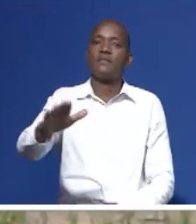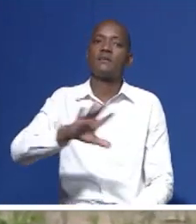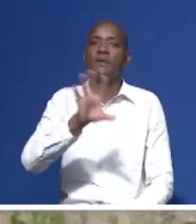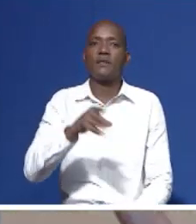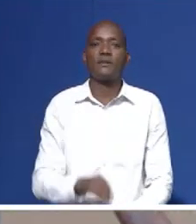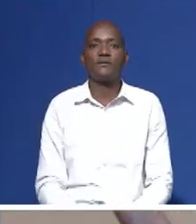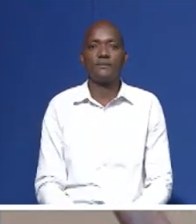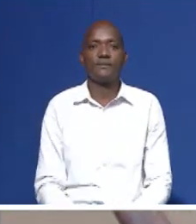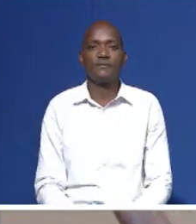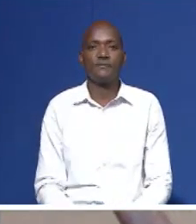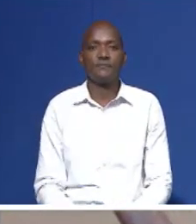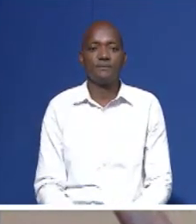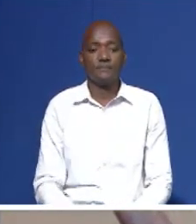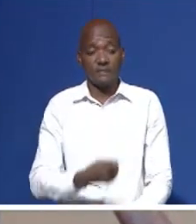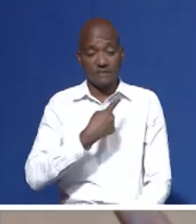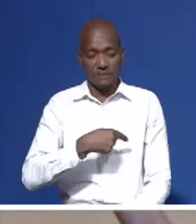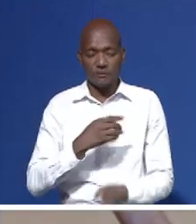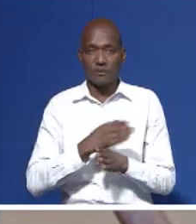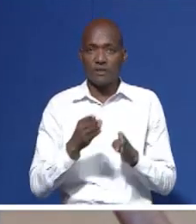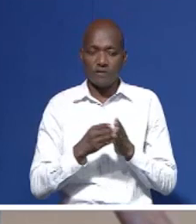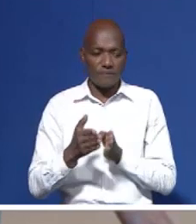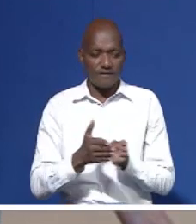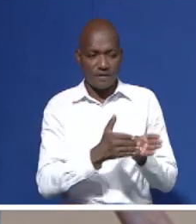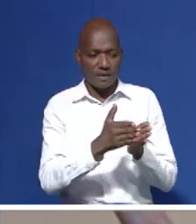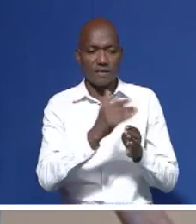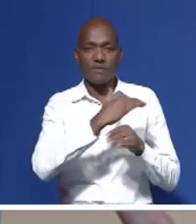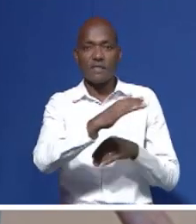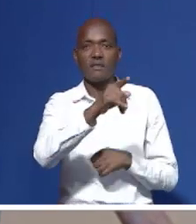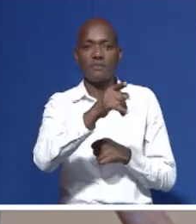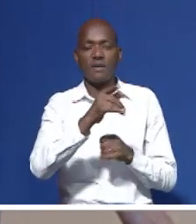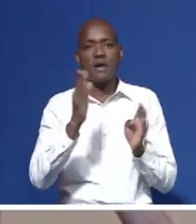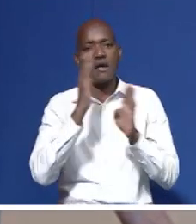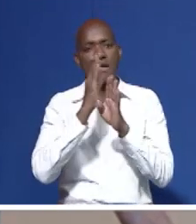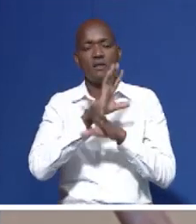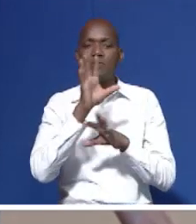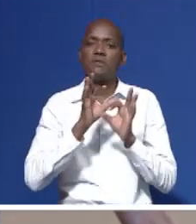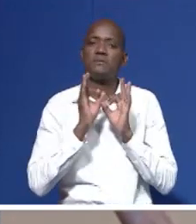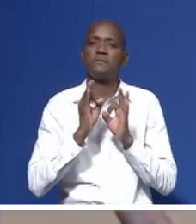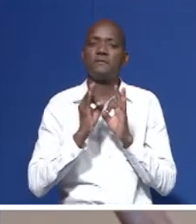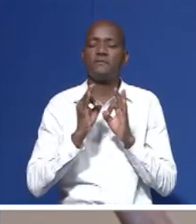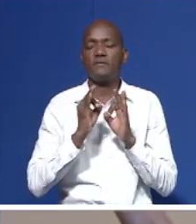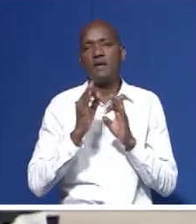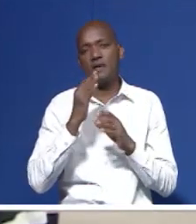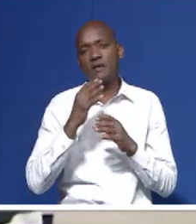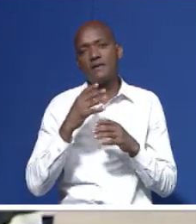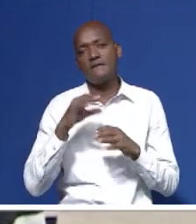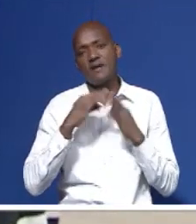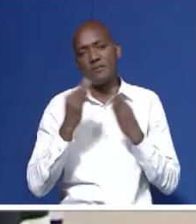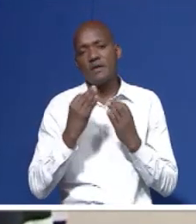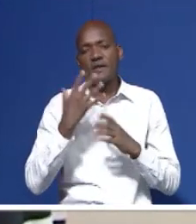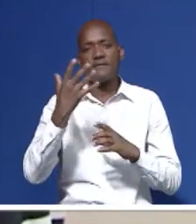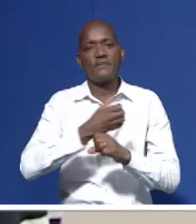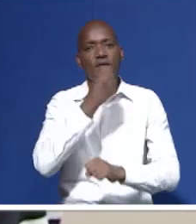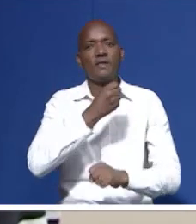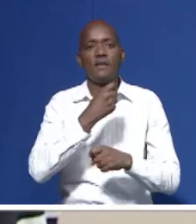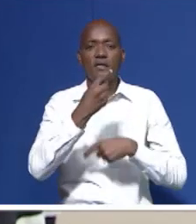tungejengewa mifereji ya kupeleka kule mashambani, hali yetu ingekuwa ni nzuri na mabadiliko mazuri, hata familia yote ingefaidika na huu mradi. Mchakato